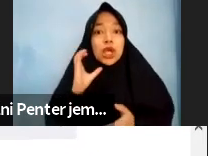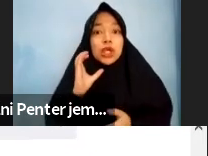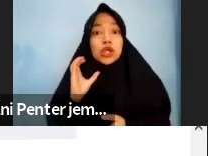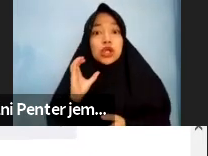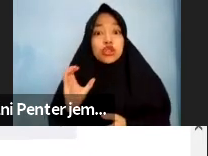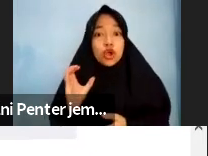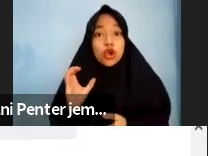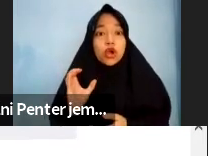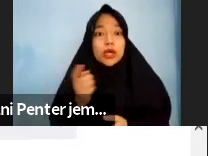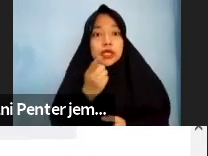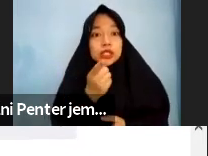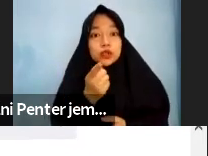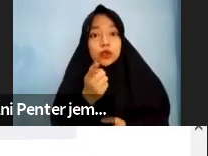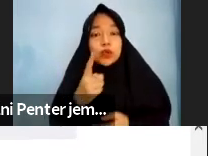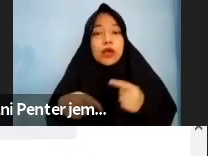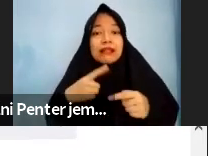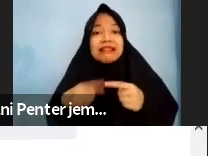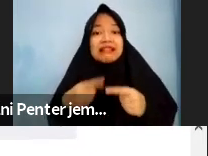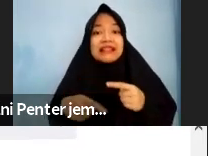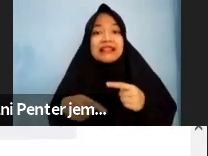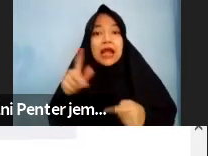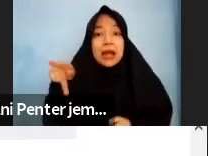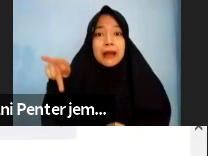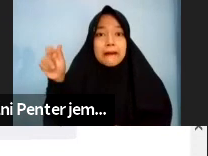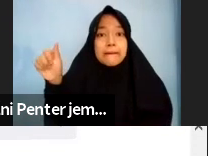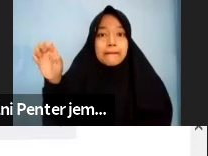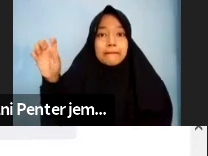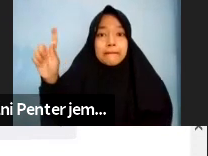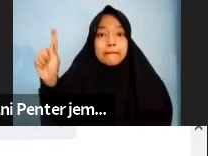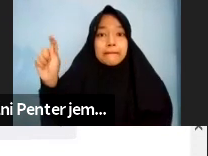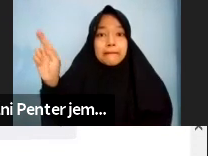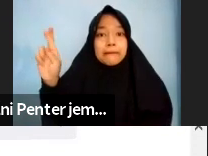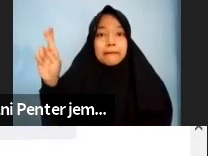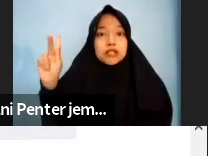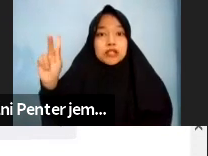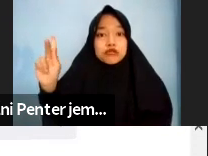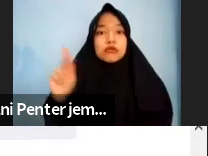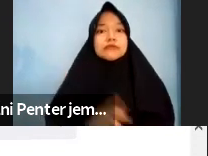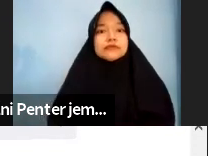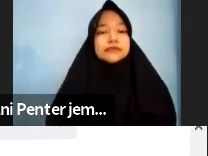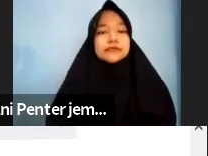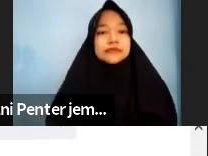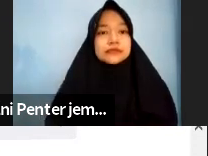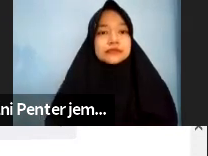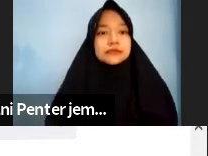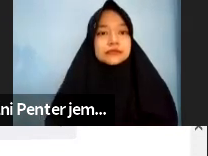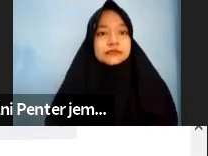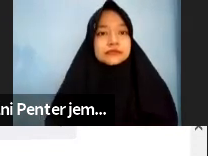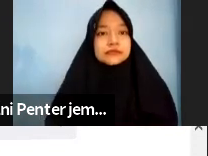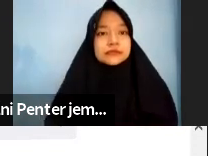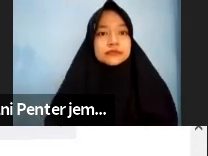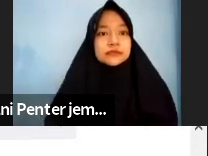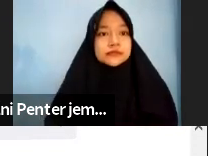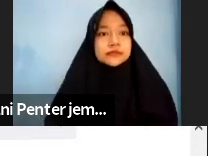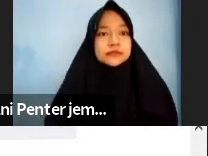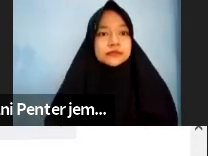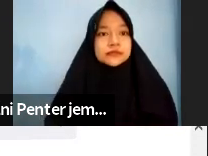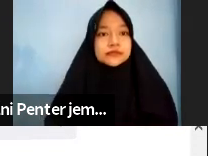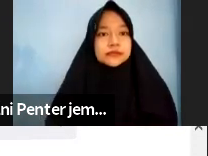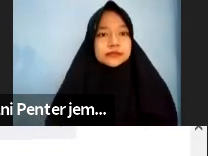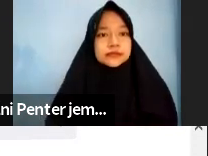di balai pengembangan media radio pendidikan dan kebudayaan BBM rpk Kementerian Pendidikan dan Kebudayaan